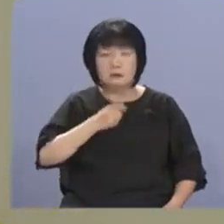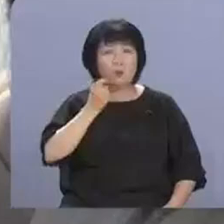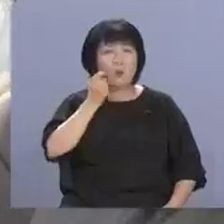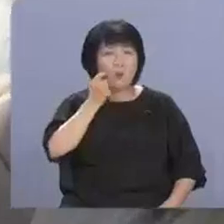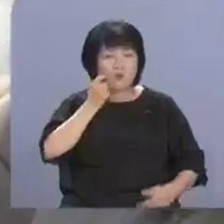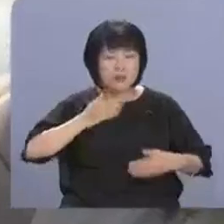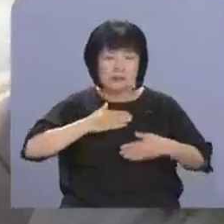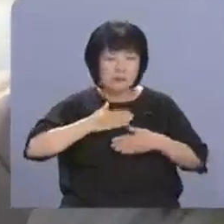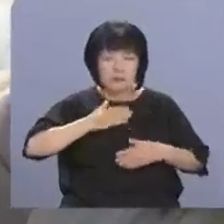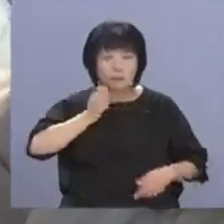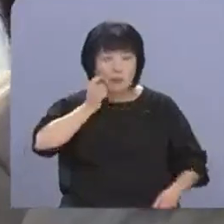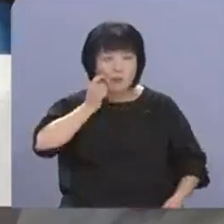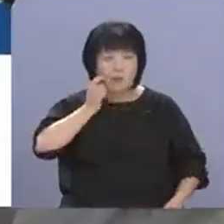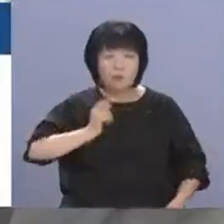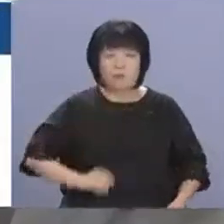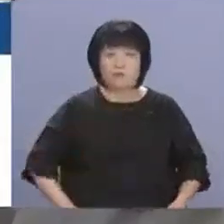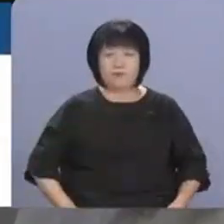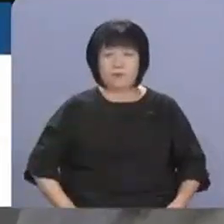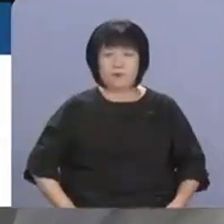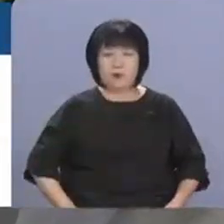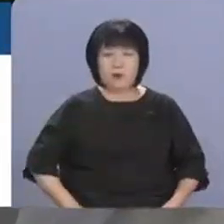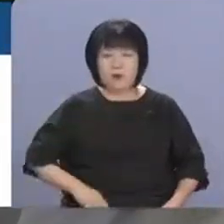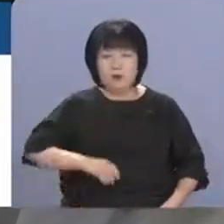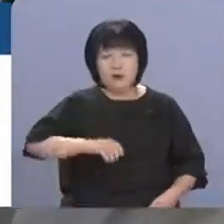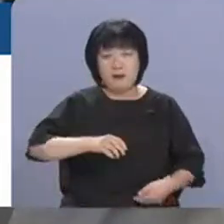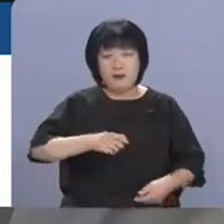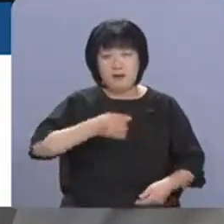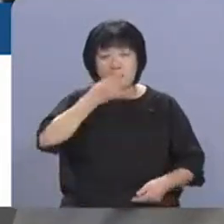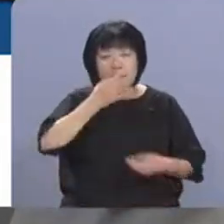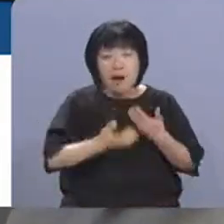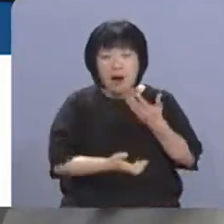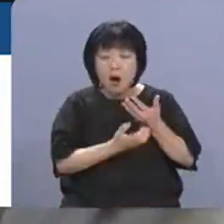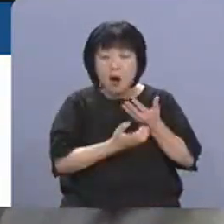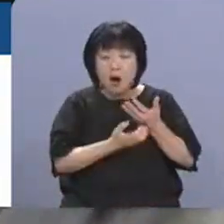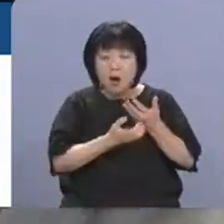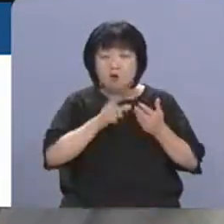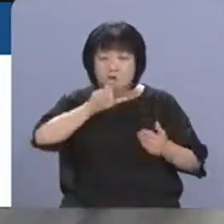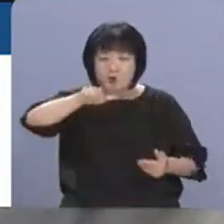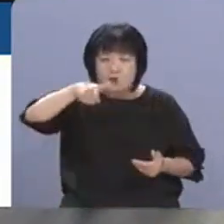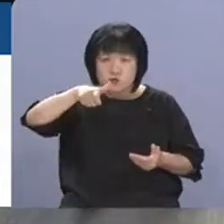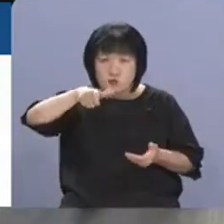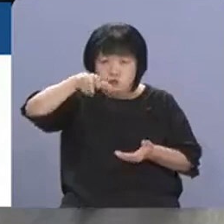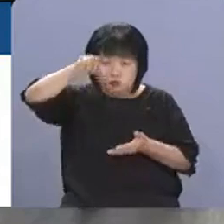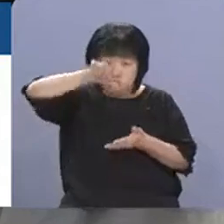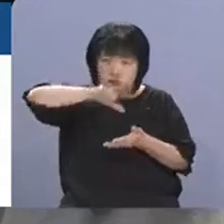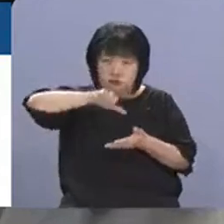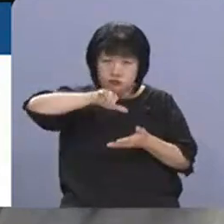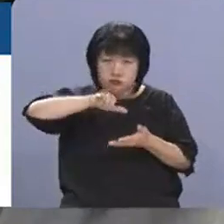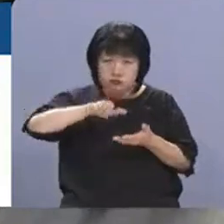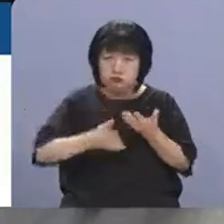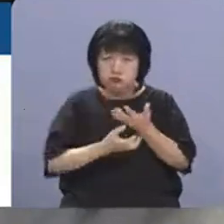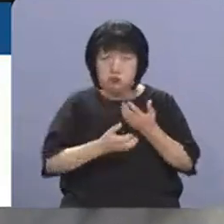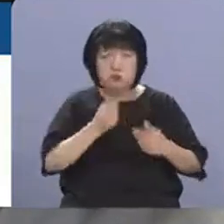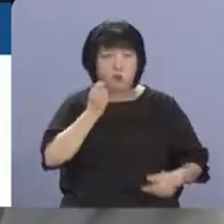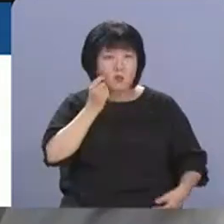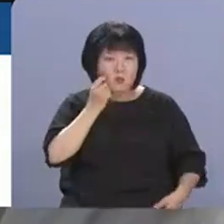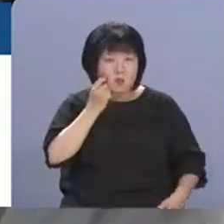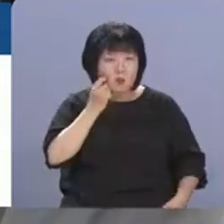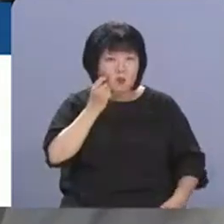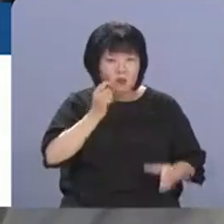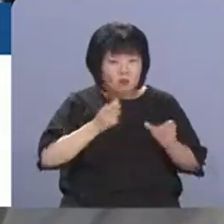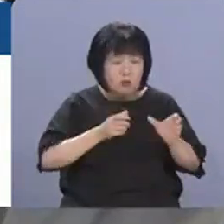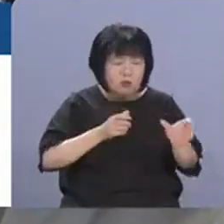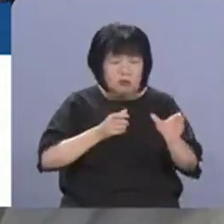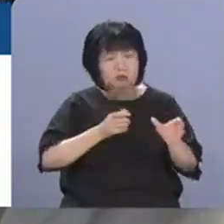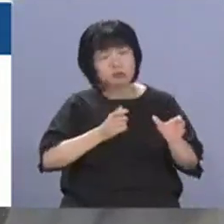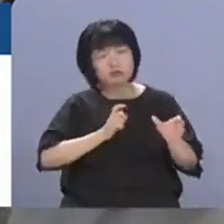말합니다. 아무래도 밥을 해야 되는데 네, 수돗물을 사용할 수는 없고 정수기 물을 사용, 그래서도 좀 찝찝해서